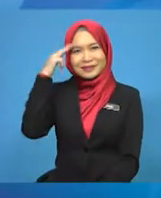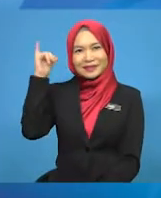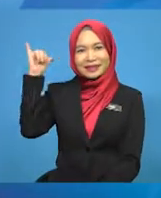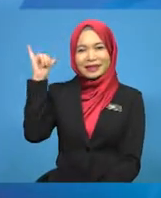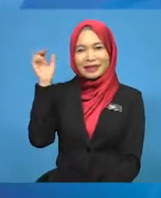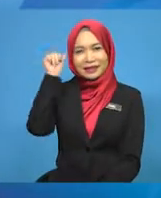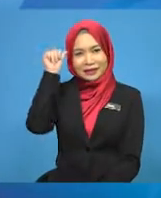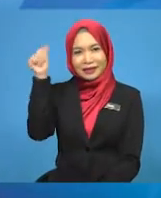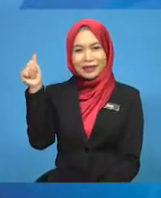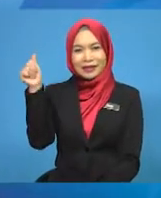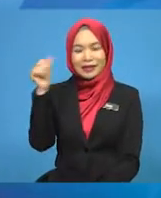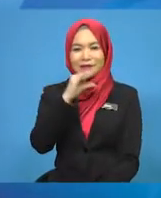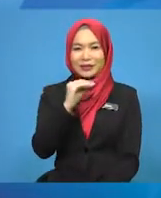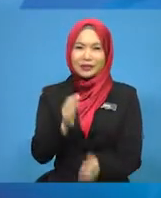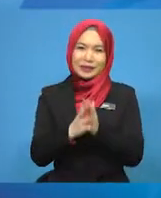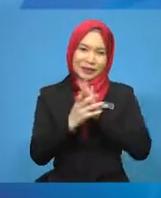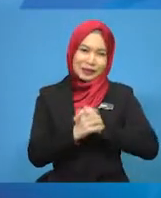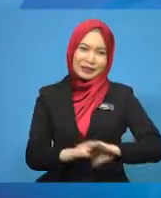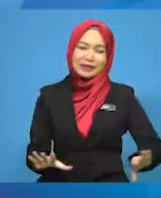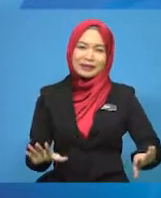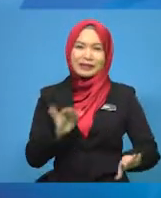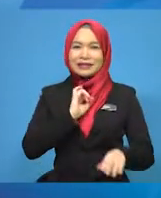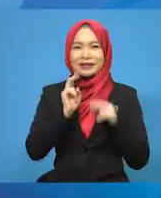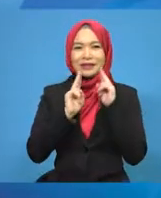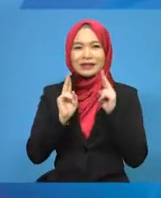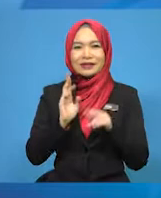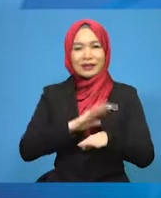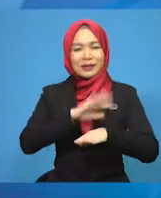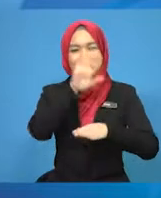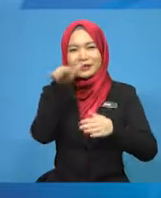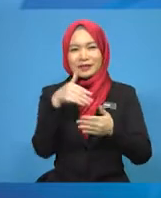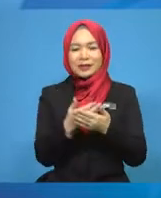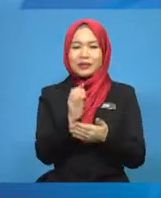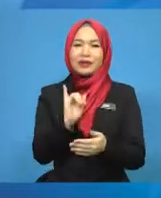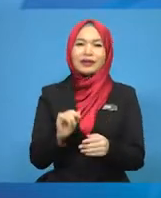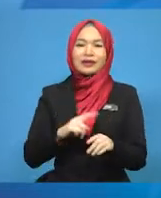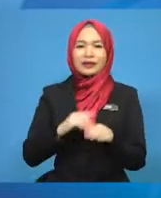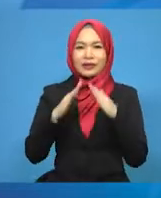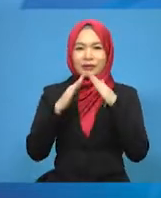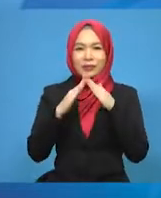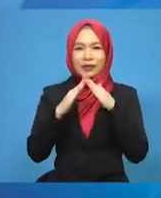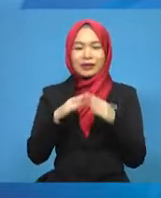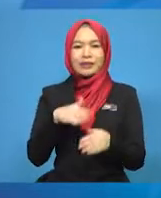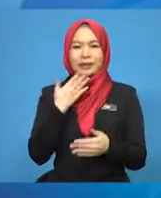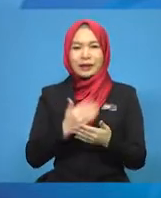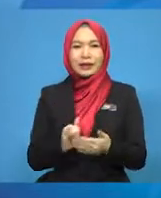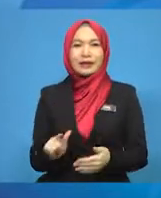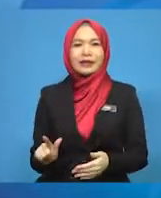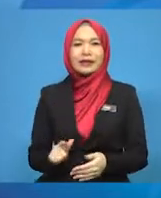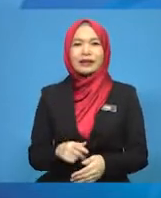Hai, Assalamualaikum dan salam sejahtera. Saya nak ucapkan kepada semua yang berada di rumah. Okey, baiklah. Hari